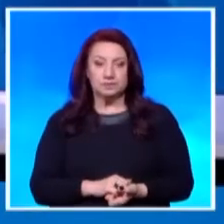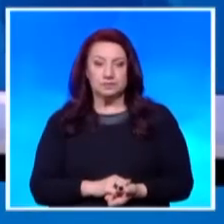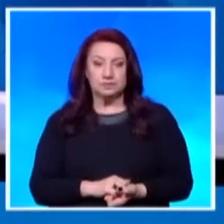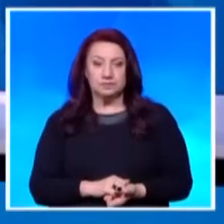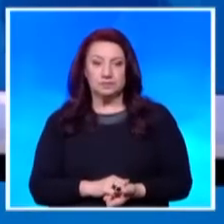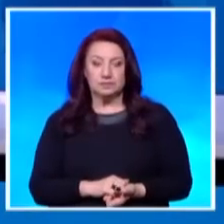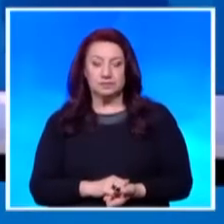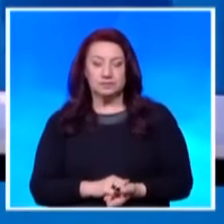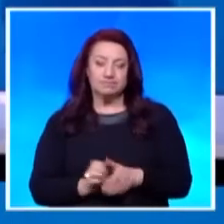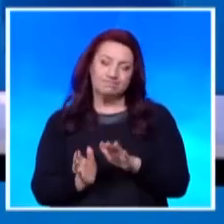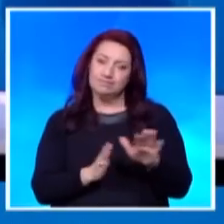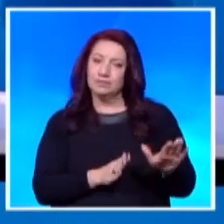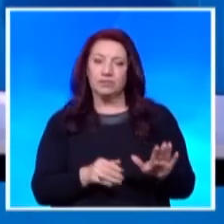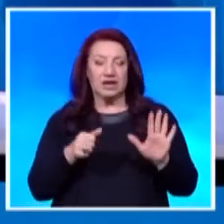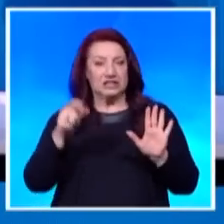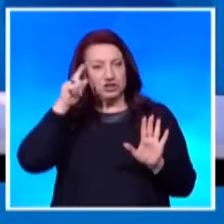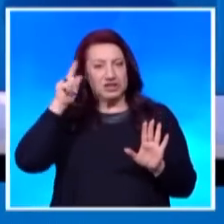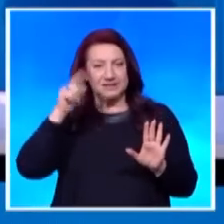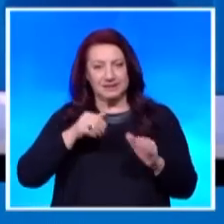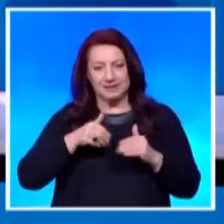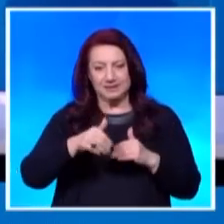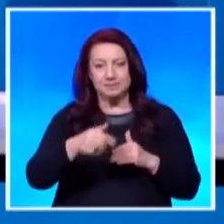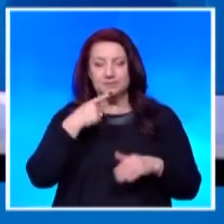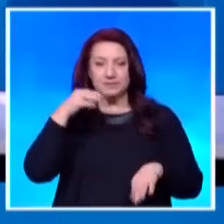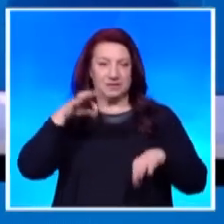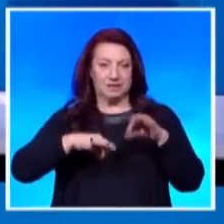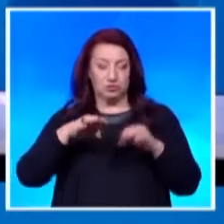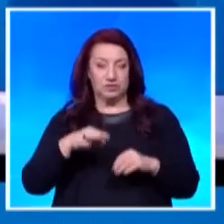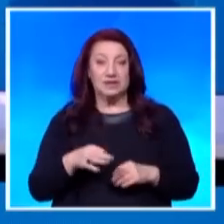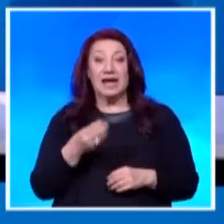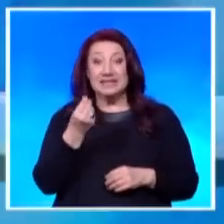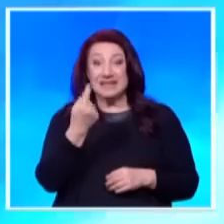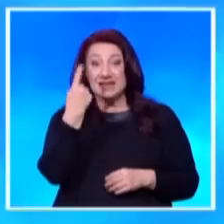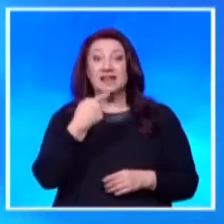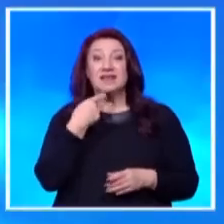6 дни до предсрочния вод. Цената на купен глас расте, отчита МВР.